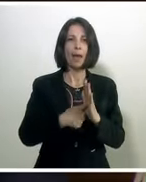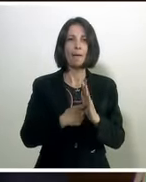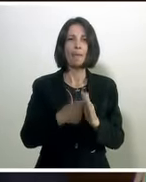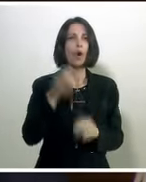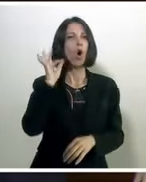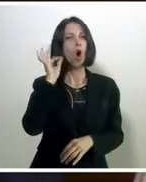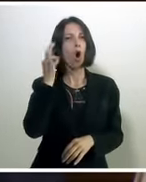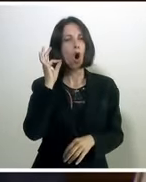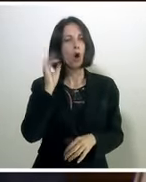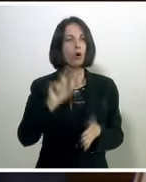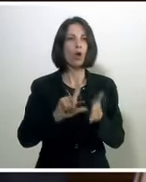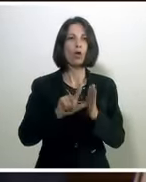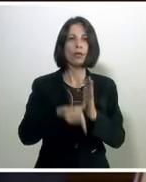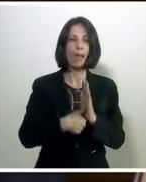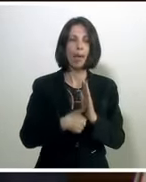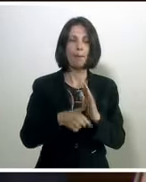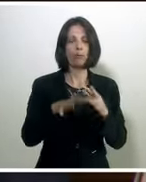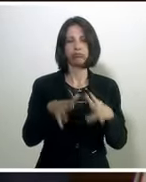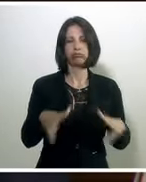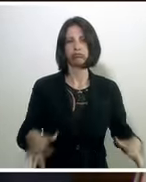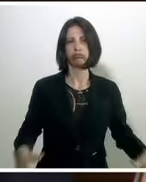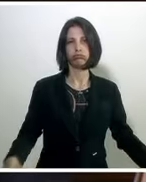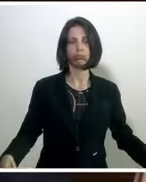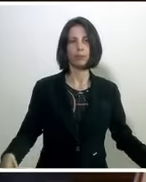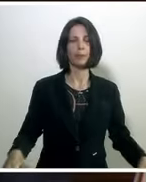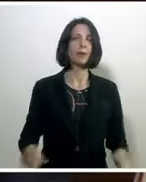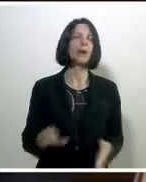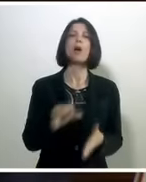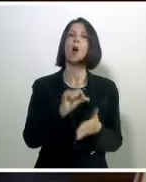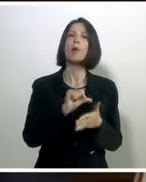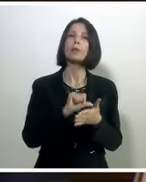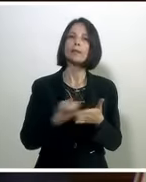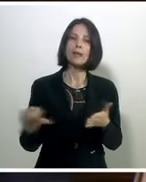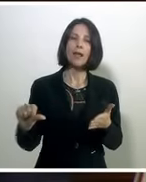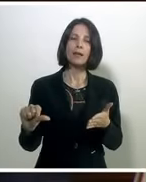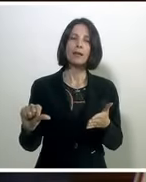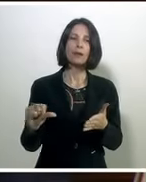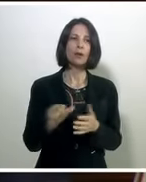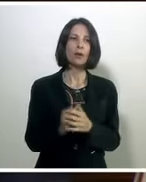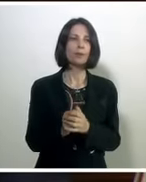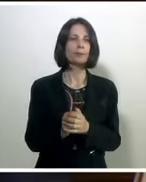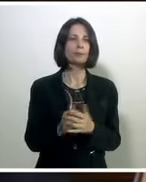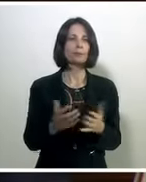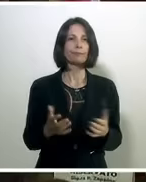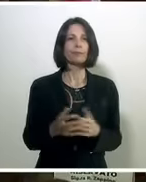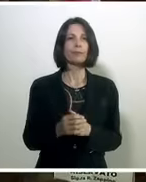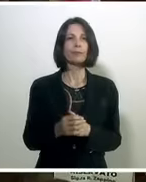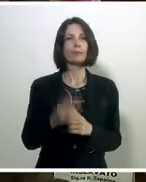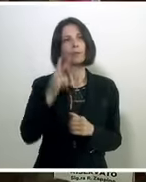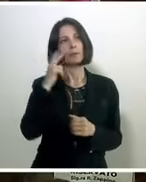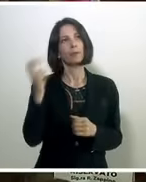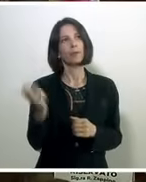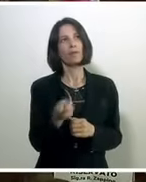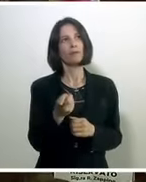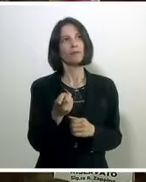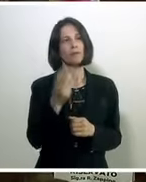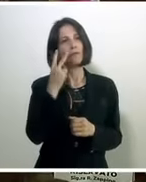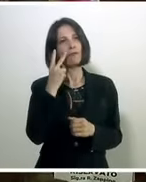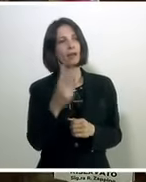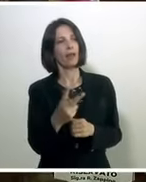Frana un segno dell'indebolimento relativo alla potenza statunitense potrebbe già rinvenirsi nel